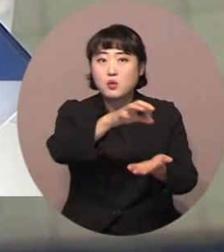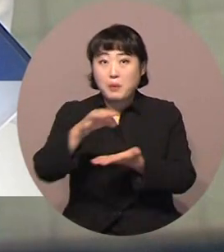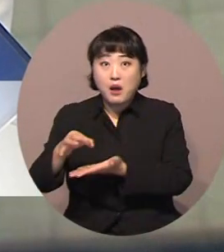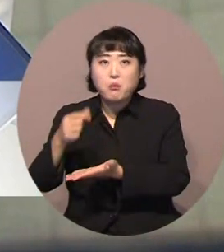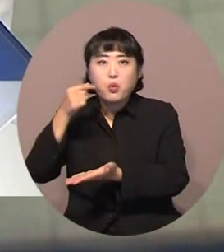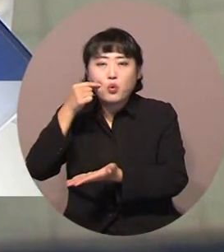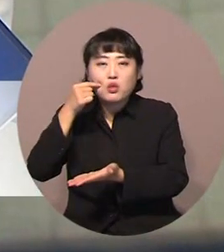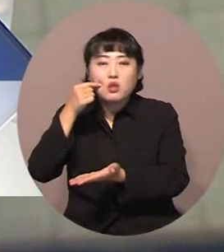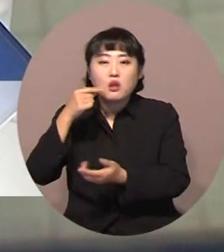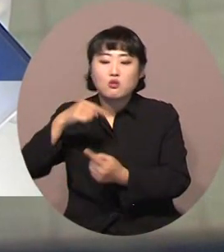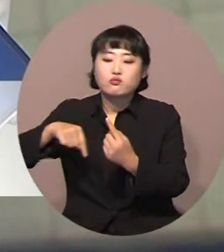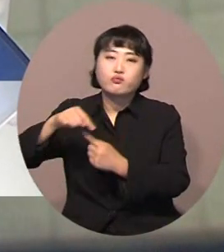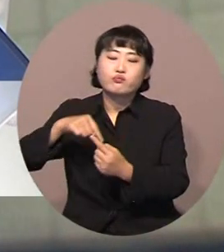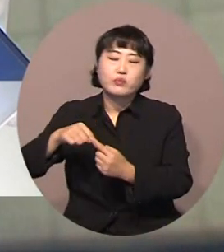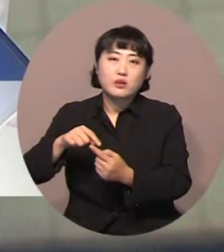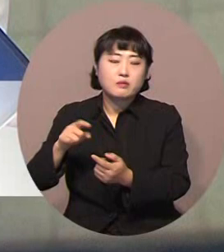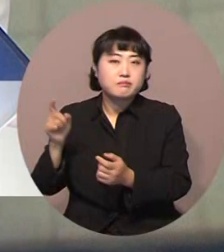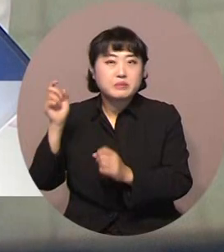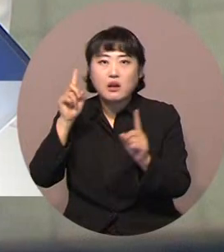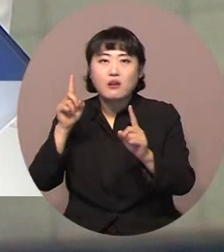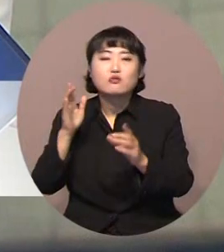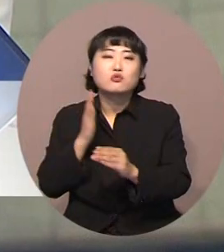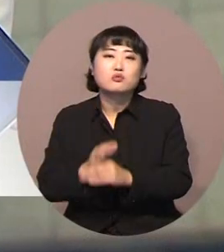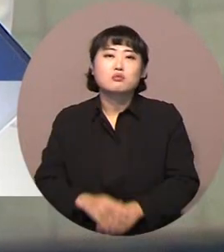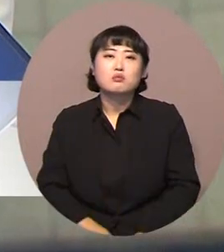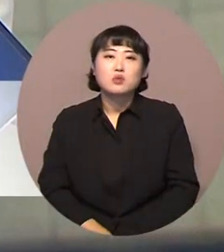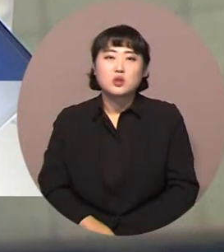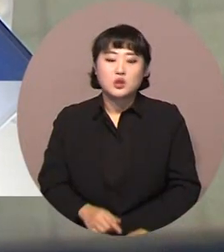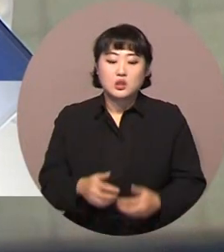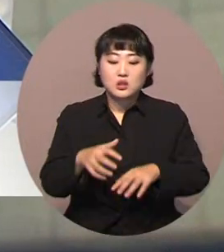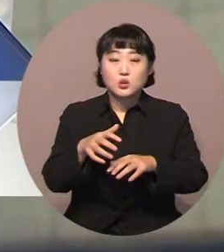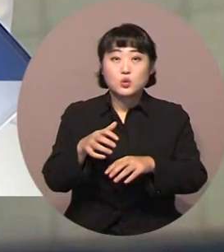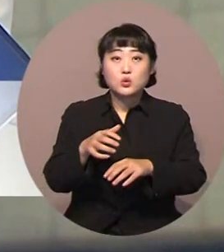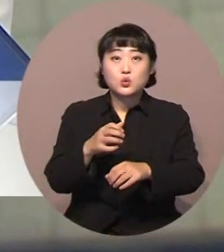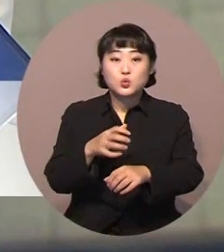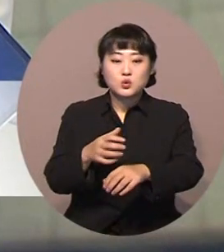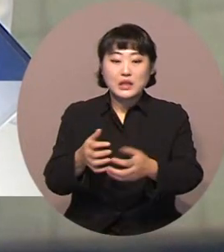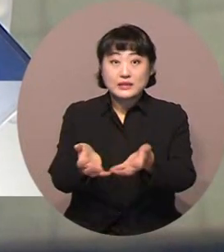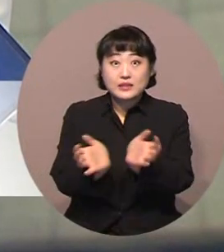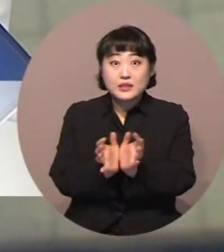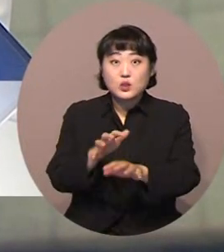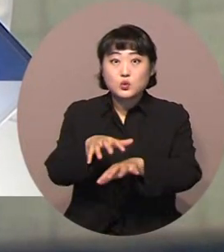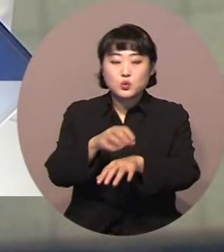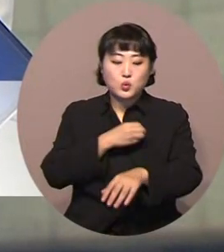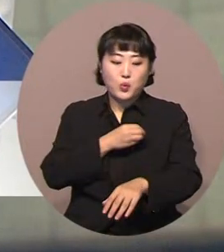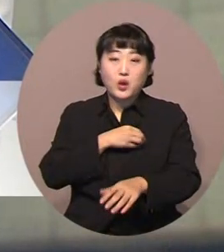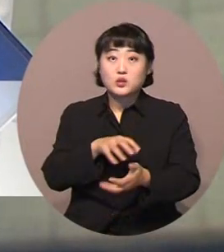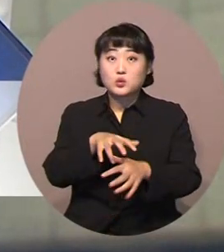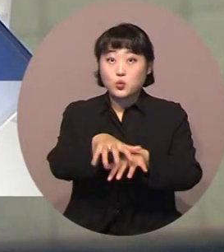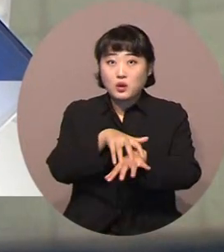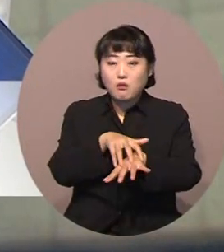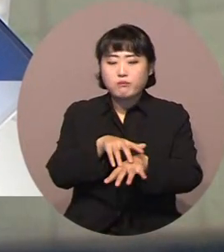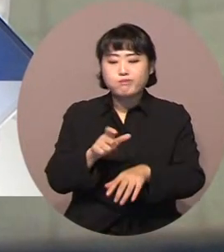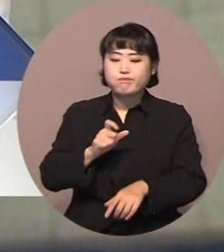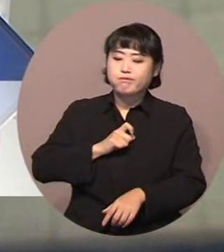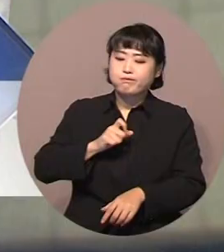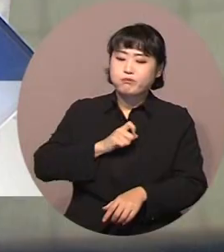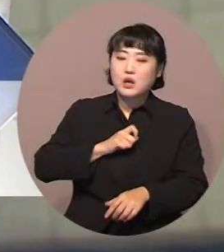걸렸습니다. 조합원들은 미수금 발생 과정이 석연치 않다며 법적 조치를 예고했습니다. 김태욱